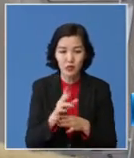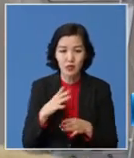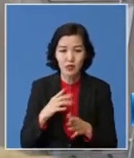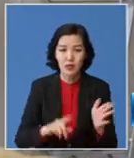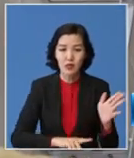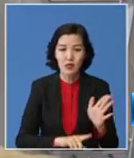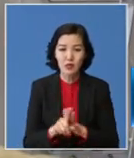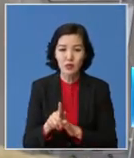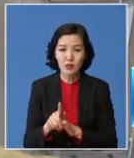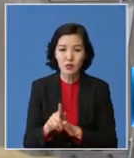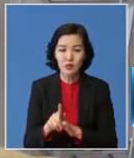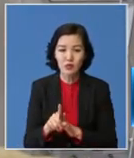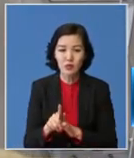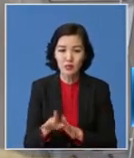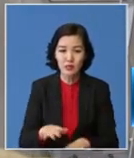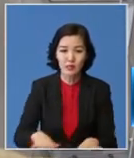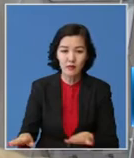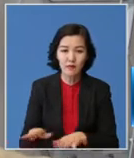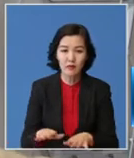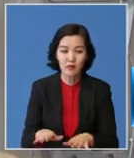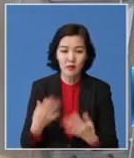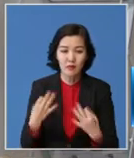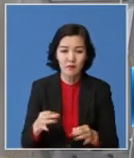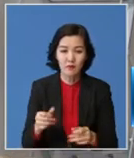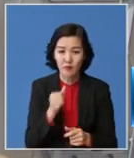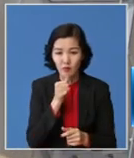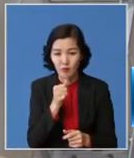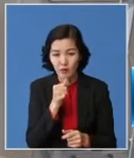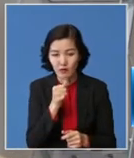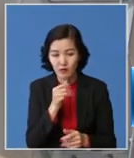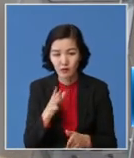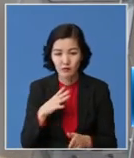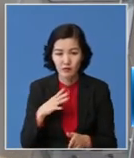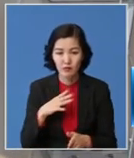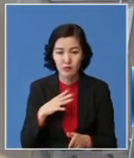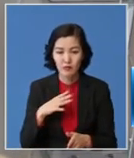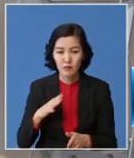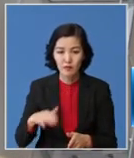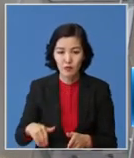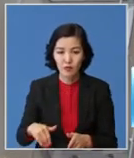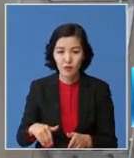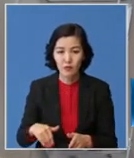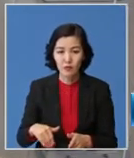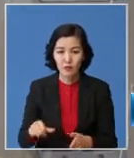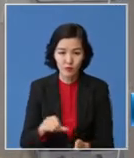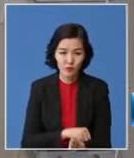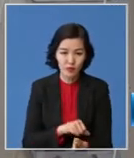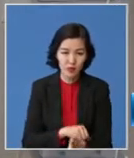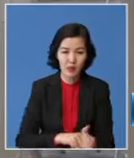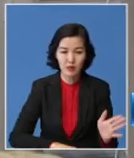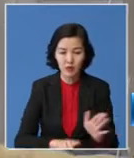Началось со двора, делать нечего было. Вот попробовала ханку первый раз, потом героин